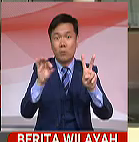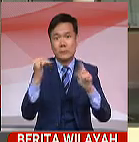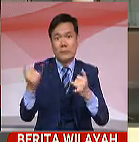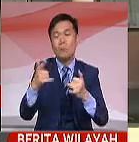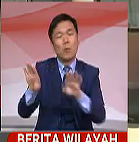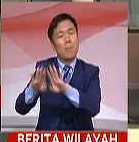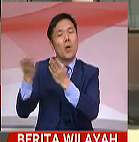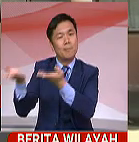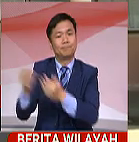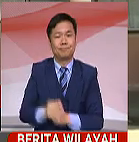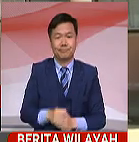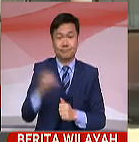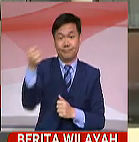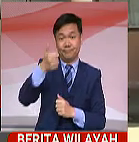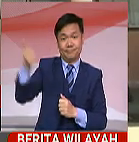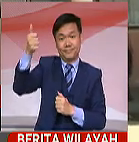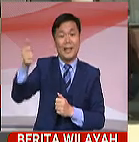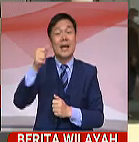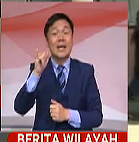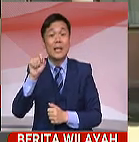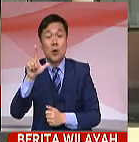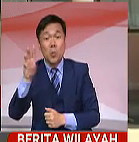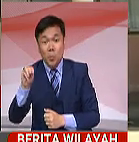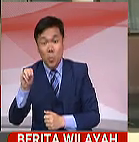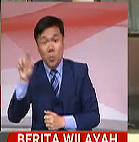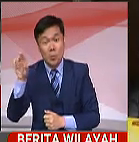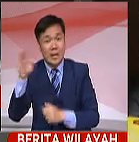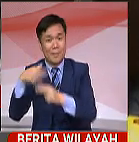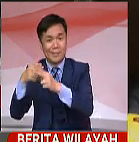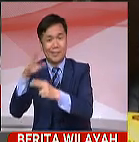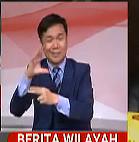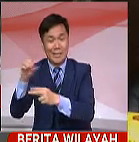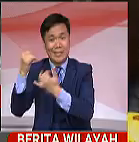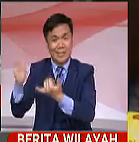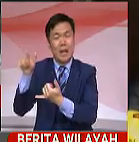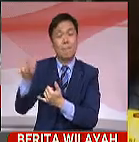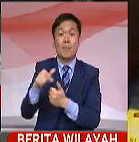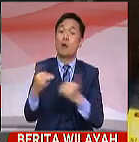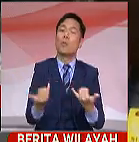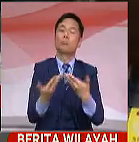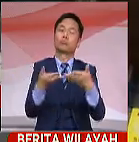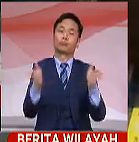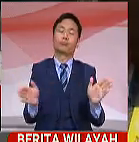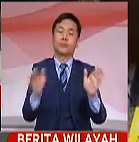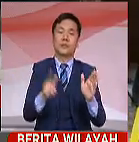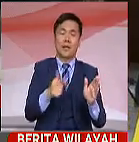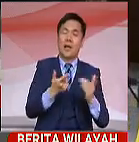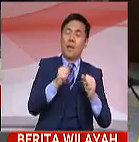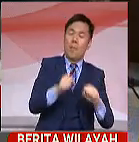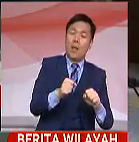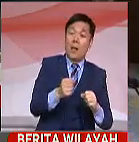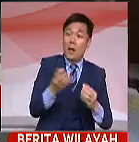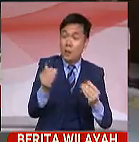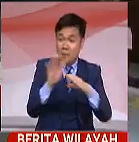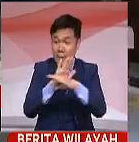Pegawai Operasi Kanan Ilmu Baru Sendirian Berhad, MK Kumar berkata, kebenaran tersebut juga membolehkan pihaknya menjana semula